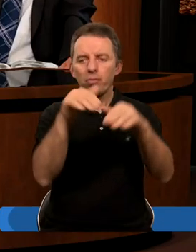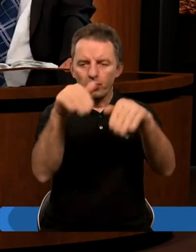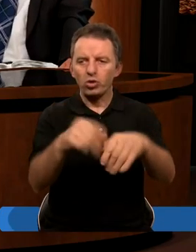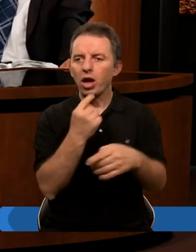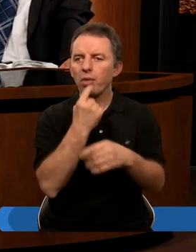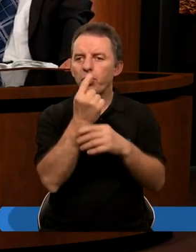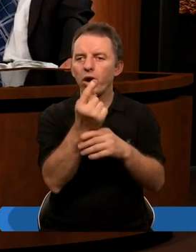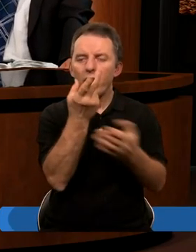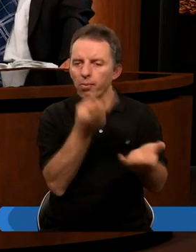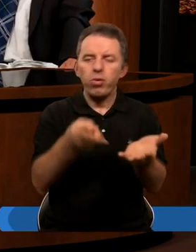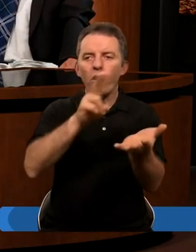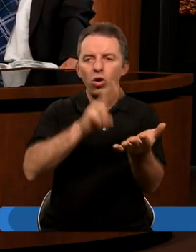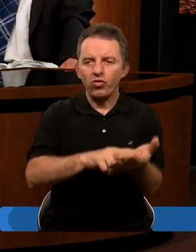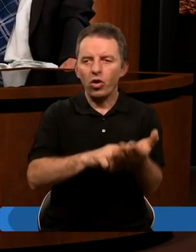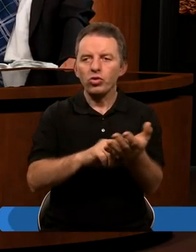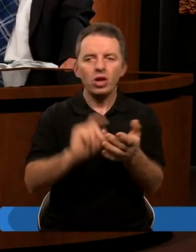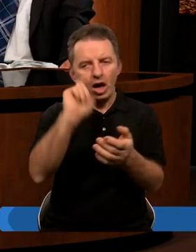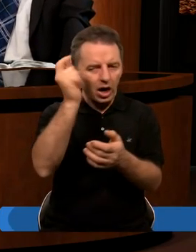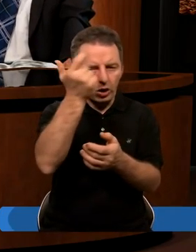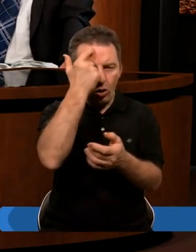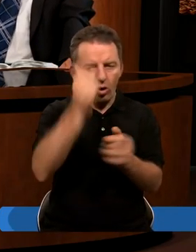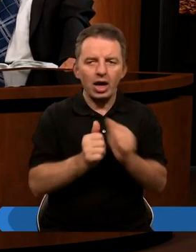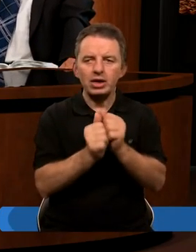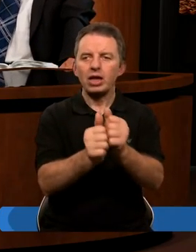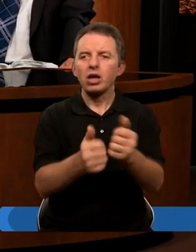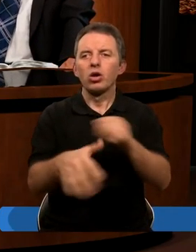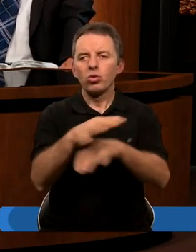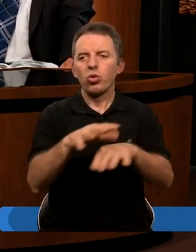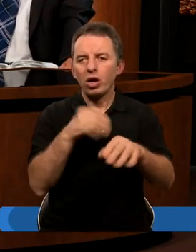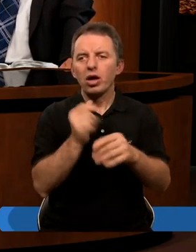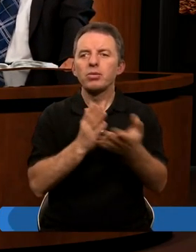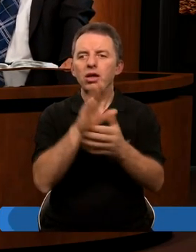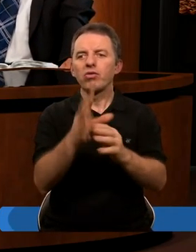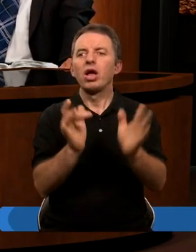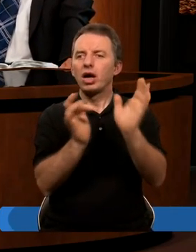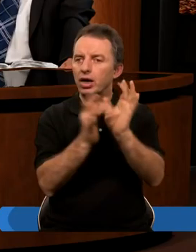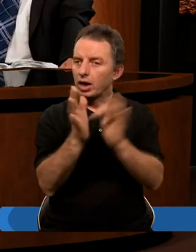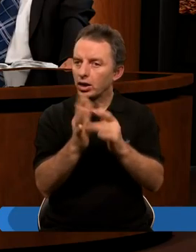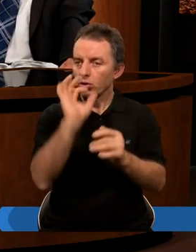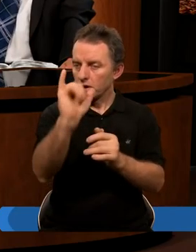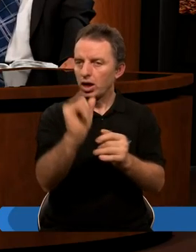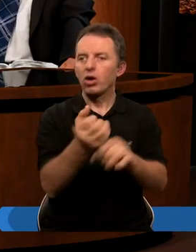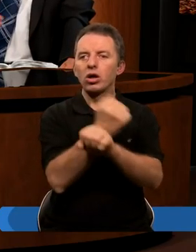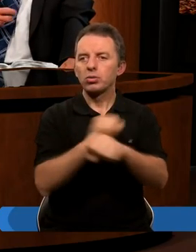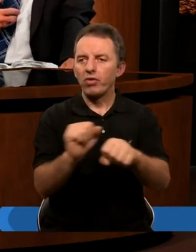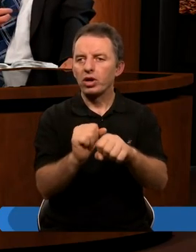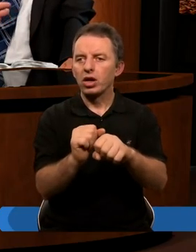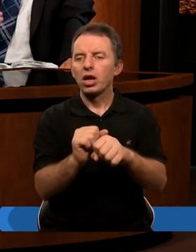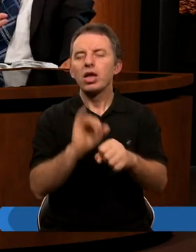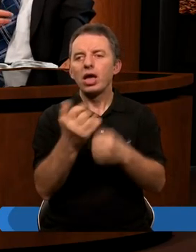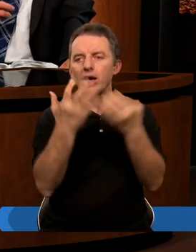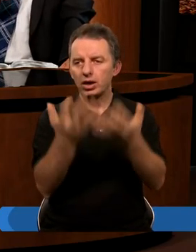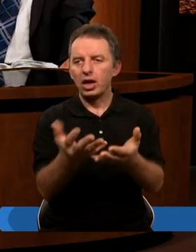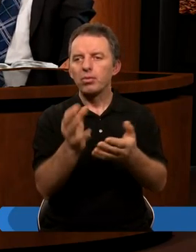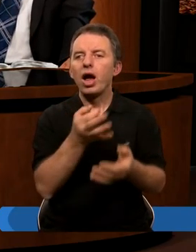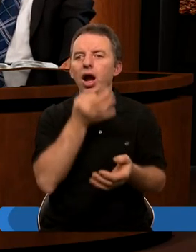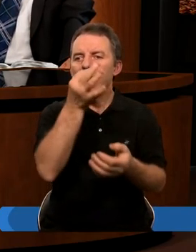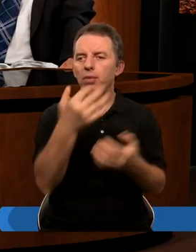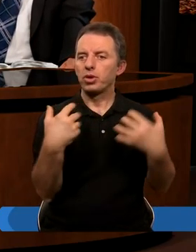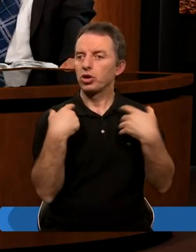powiedzieć, ta podwójna rola ducha świętego. Przede wszystkim Chrystus, jego zbawienie, a jak chcemy